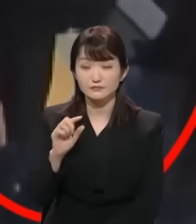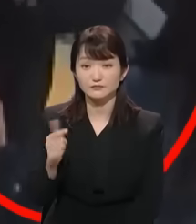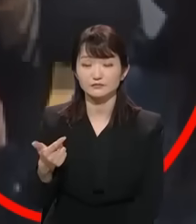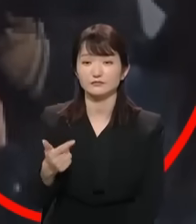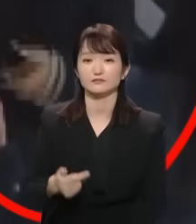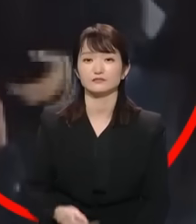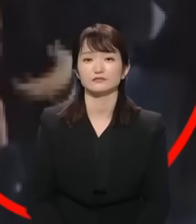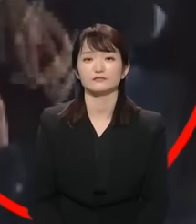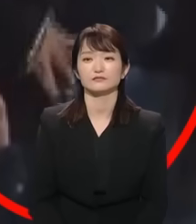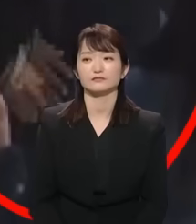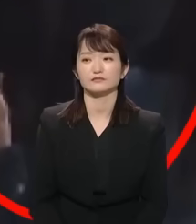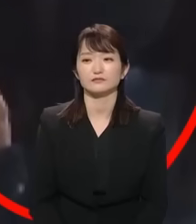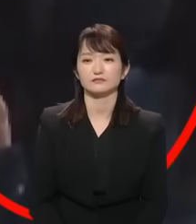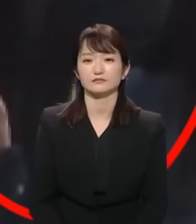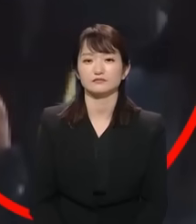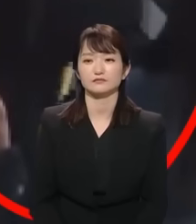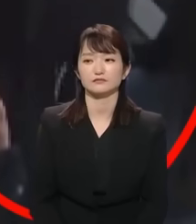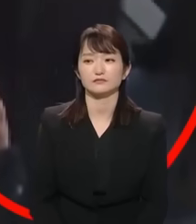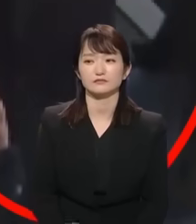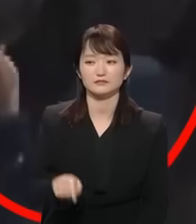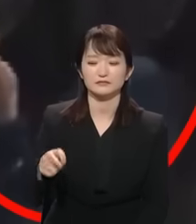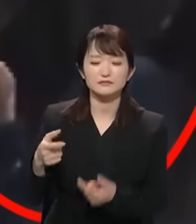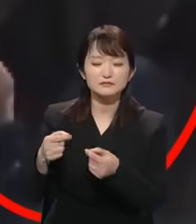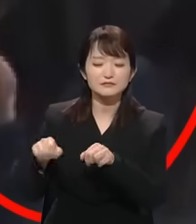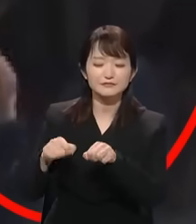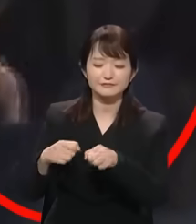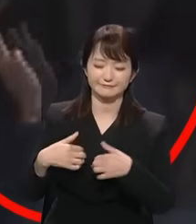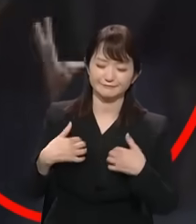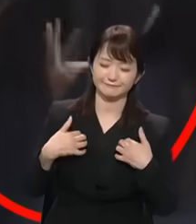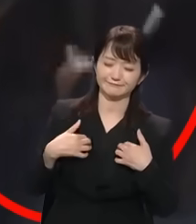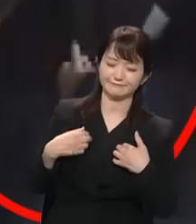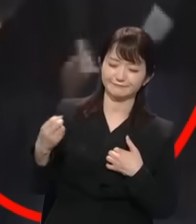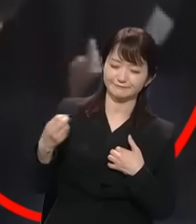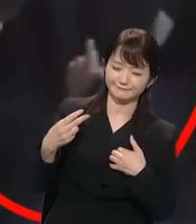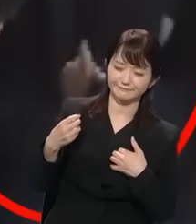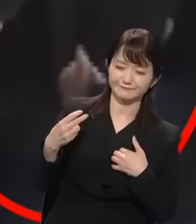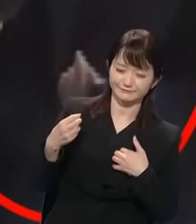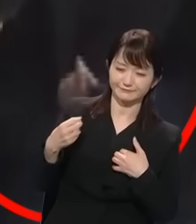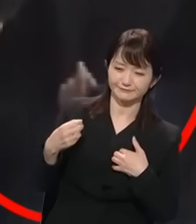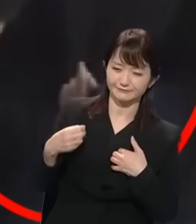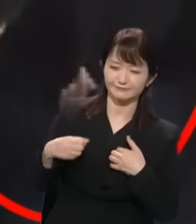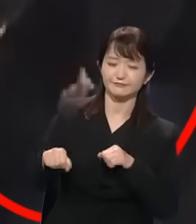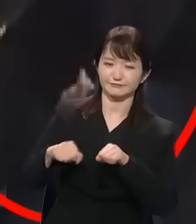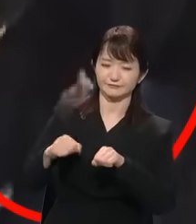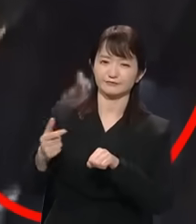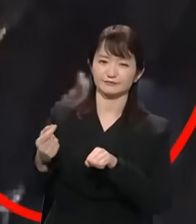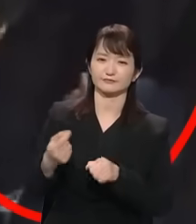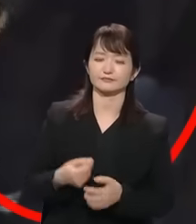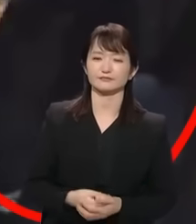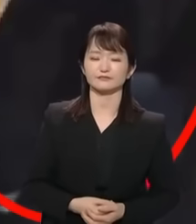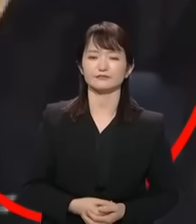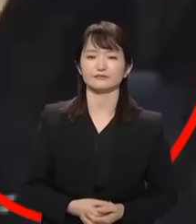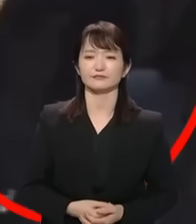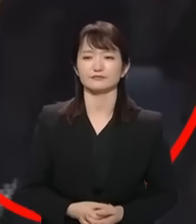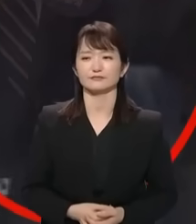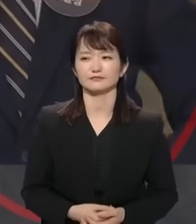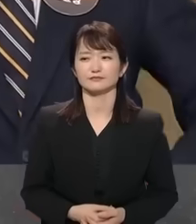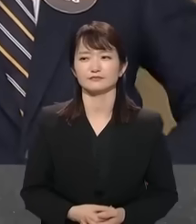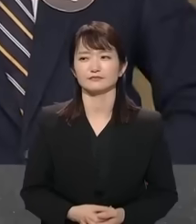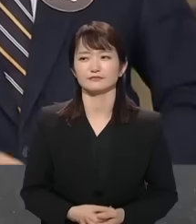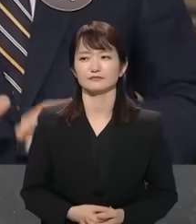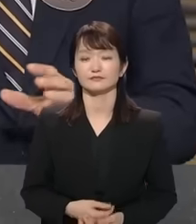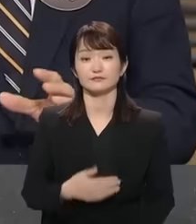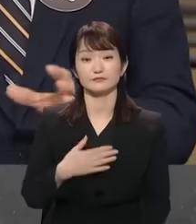봤을 때는 저런 것에 재미를 붙여서 상습적으로 하기 때문에 저런 것을 하는 거죠 그래서 제가 이제 저 같은